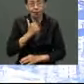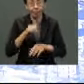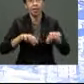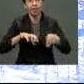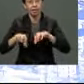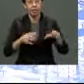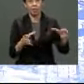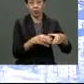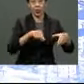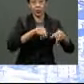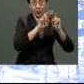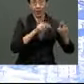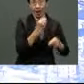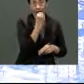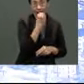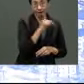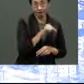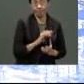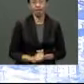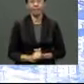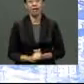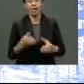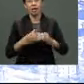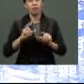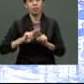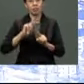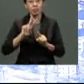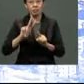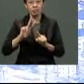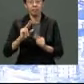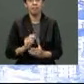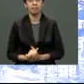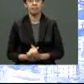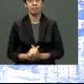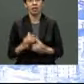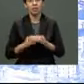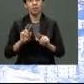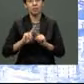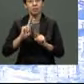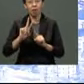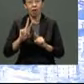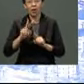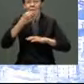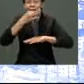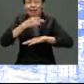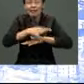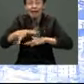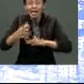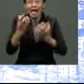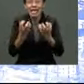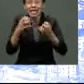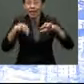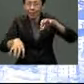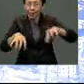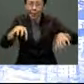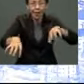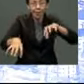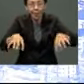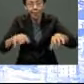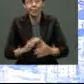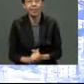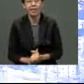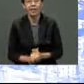ให้เป็นกลุ่มก้อนกลุ่มหนึ่งกลุ่มที่สองก็อาจจะเป็นชายหาดที่มีก้อนหินมีชายห